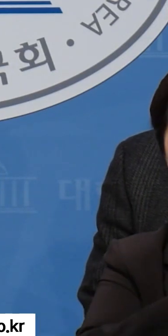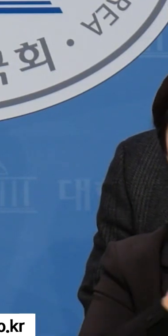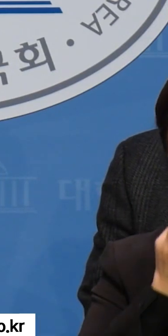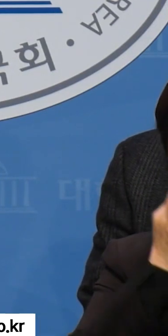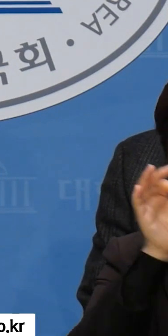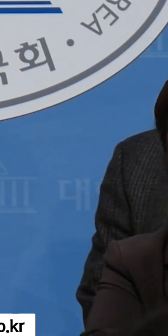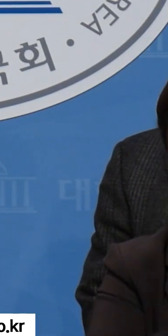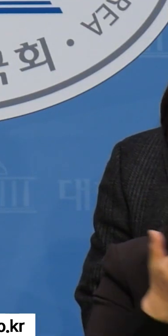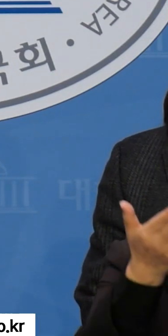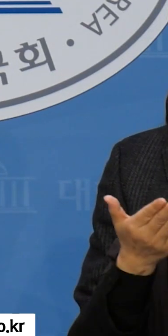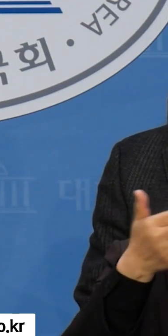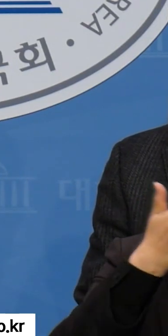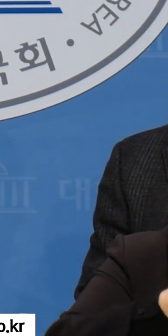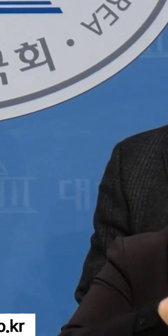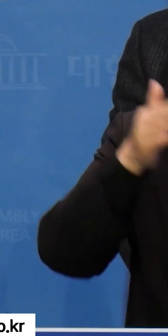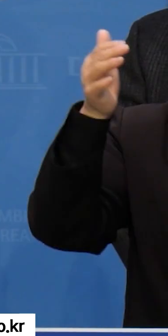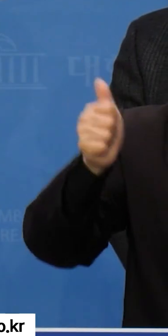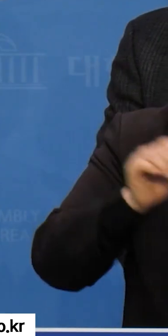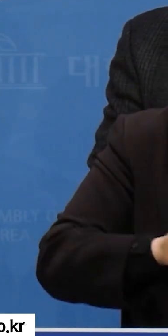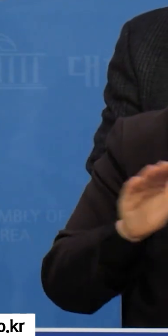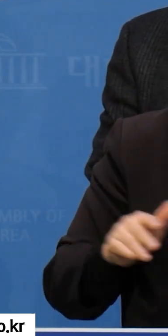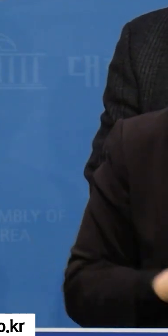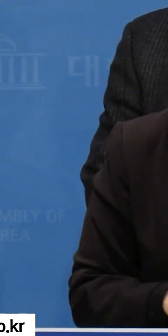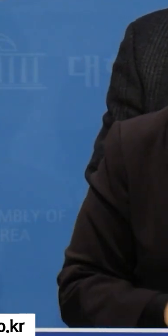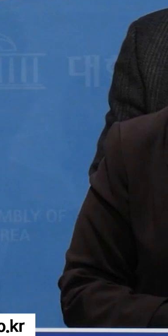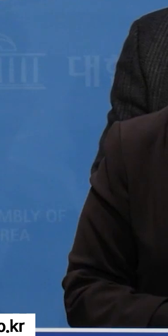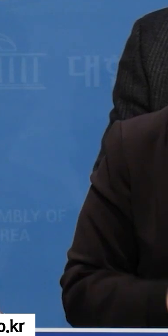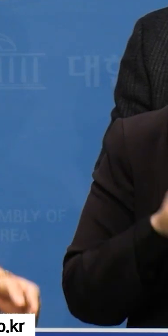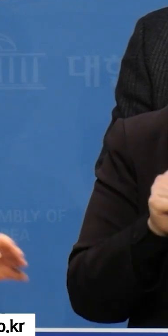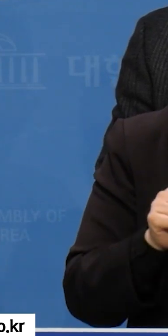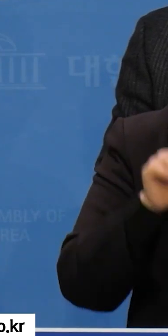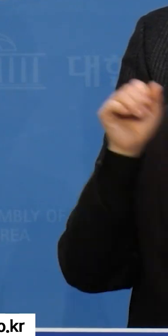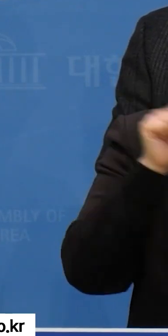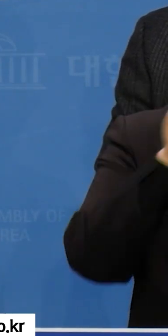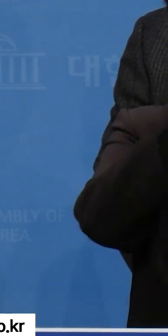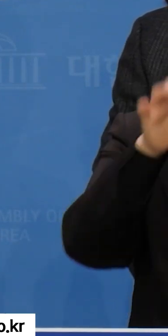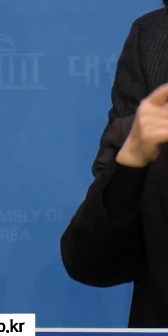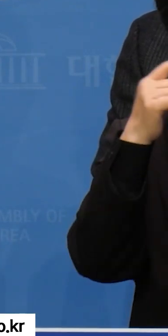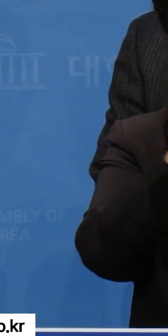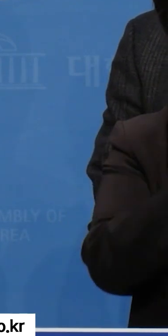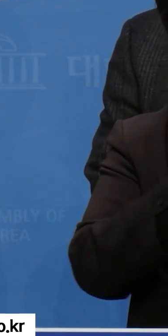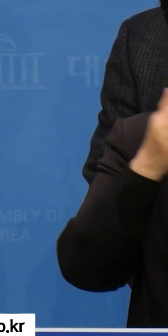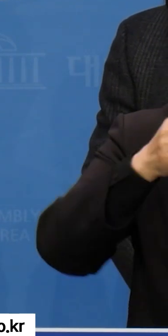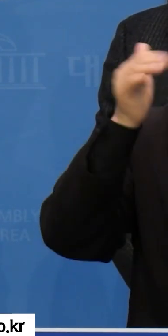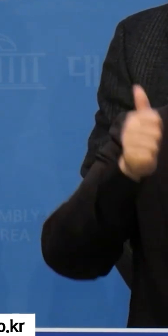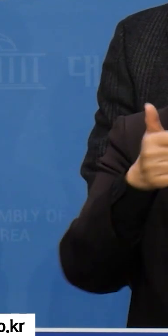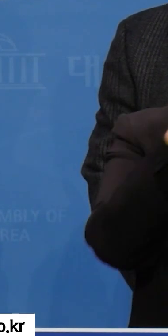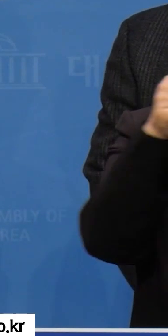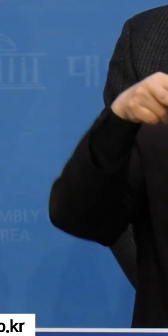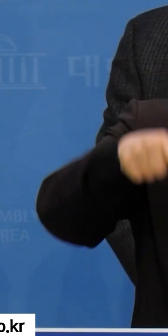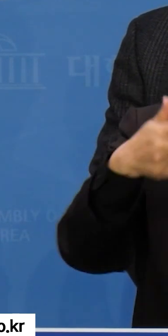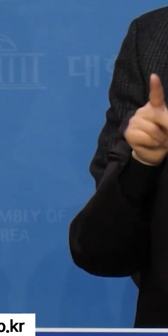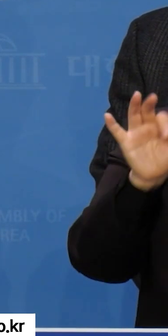최선을 다하겠습니다. 감사합니다. 안녕하세요. 북유럽연구소의 하수정이라고 합니다.